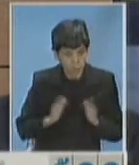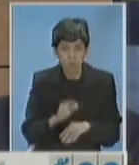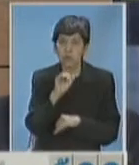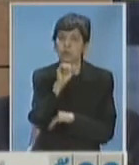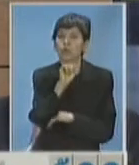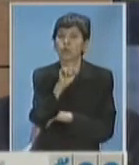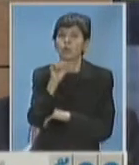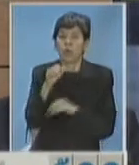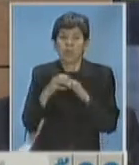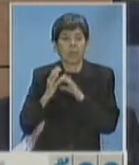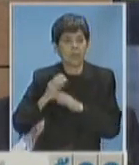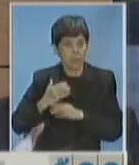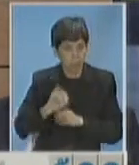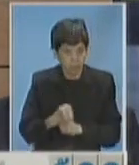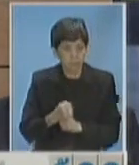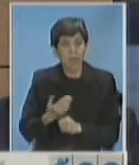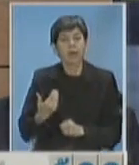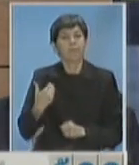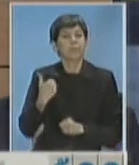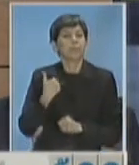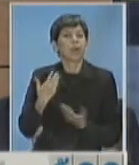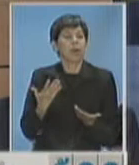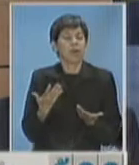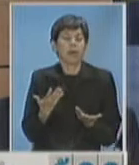ทนราษฎรพรรคประชาธิปัตย์ทุกท่านที่ได้กรุณา